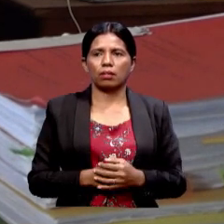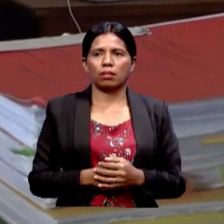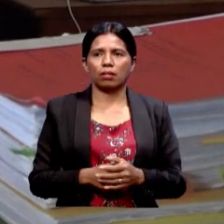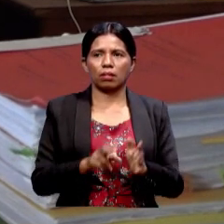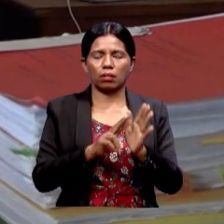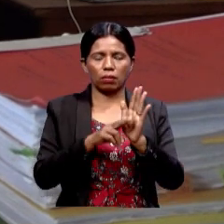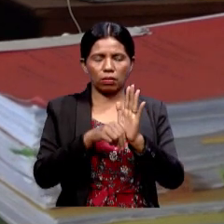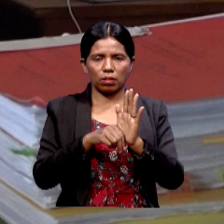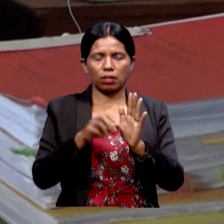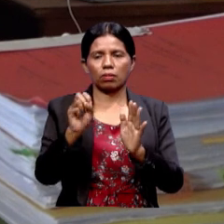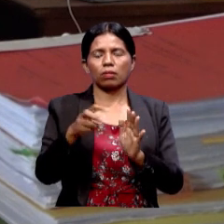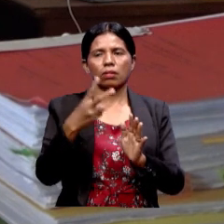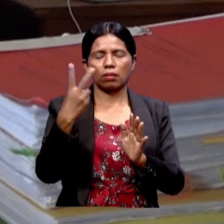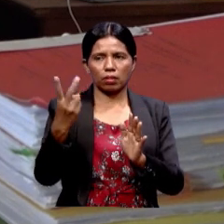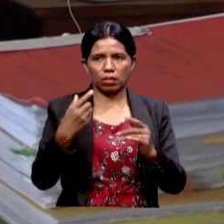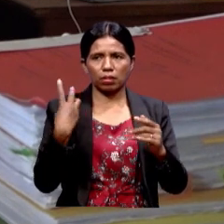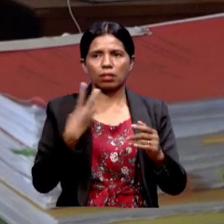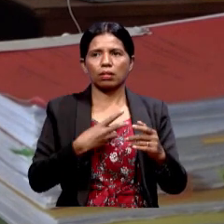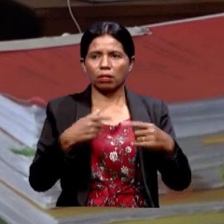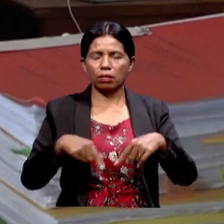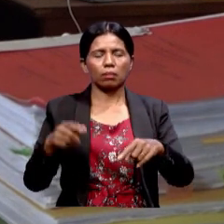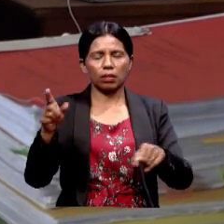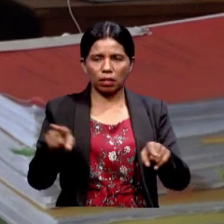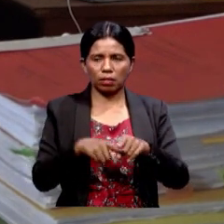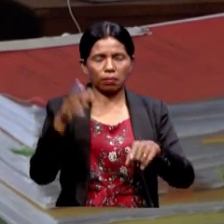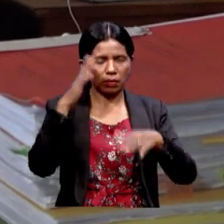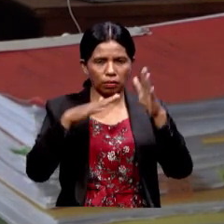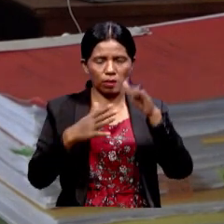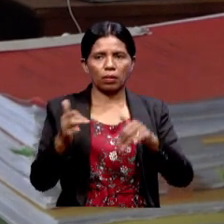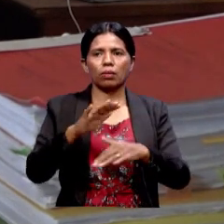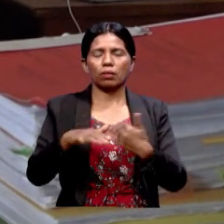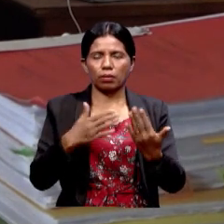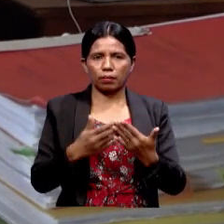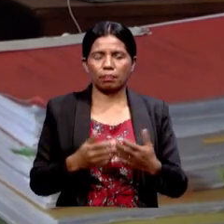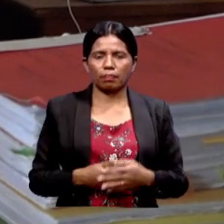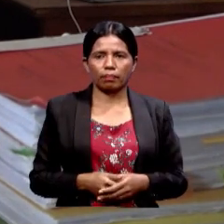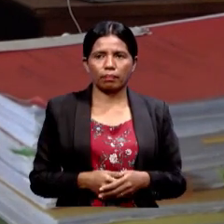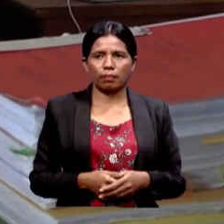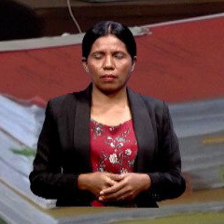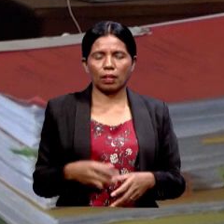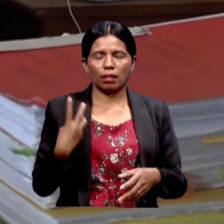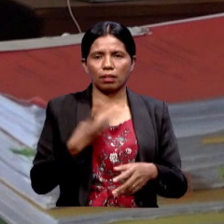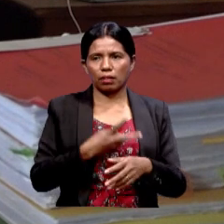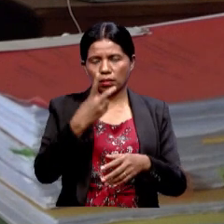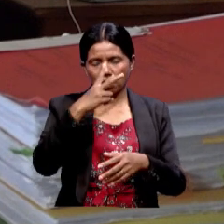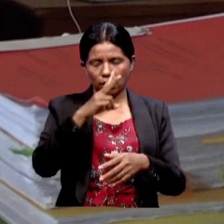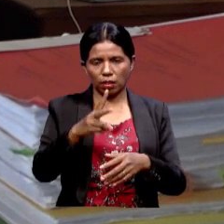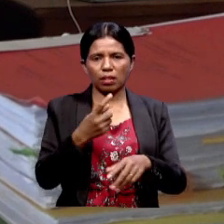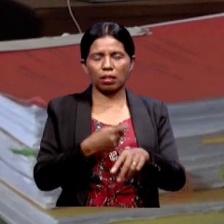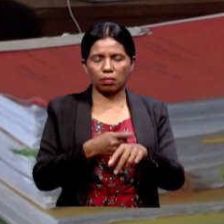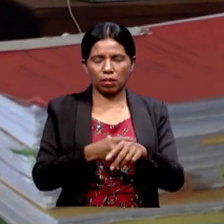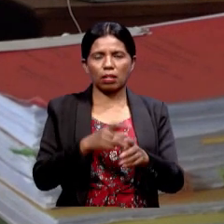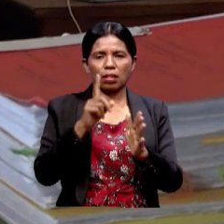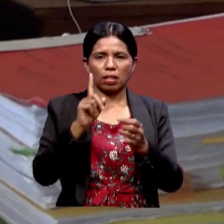sana siru sira saja. Ida ni masih problem ho. Maybe kita lihat hal situasi ikus-ikus ni, ni